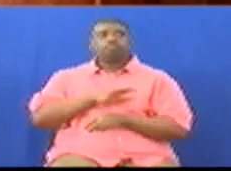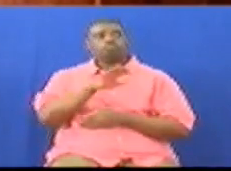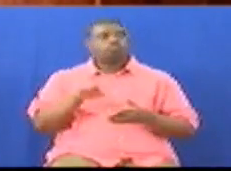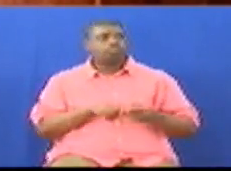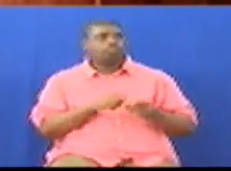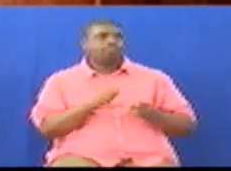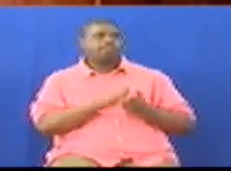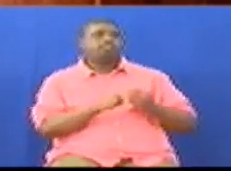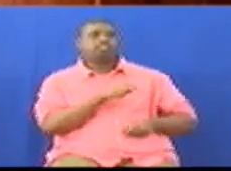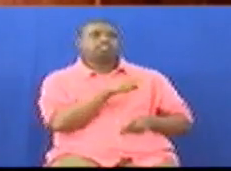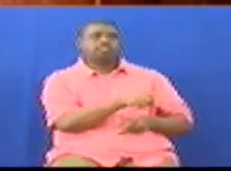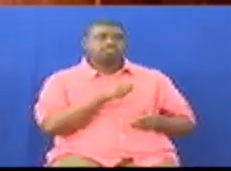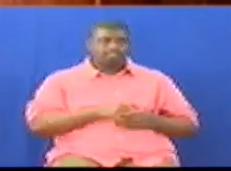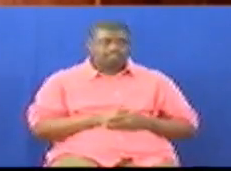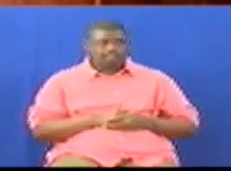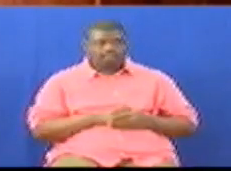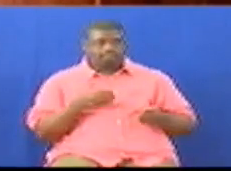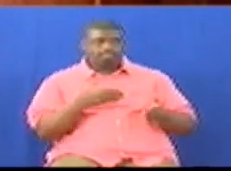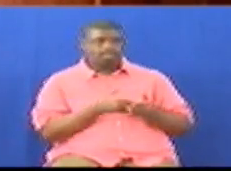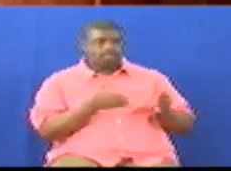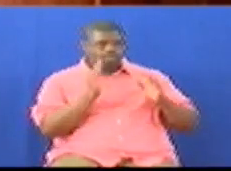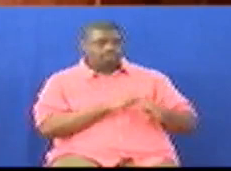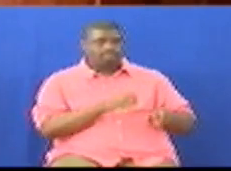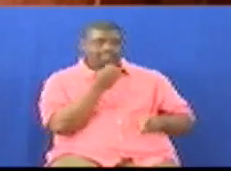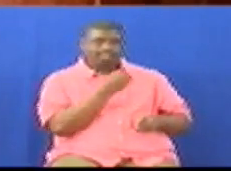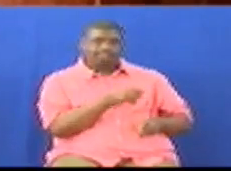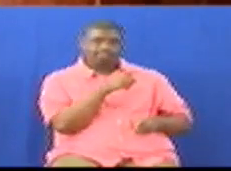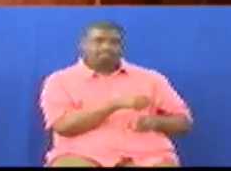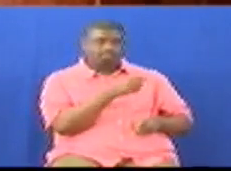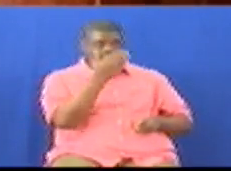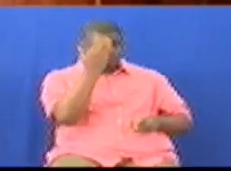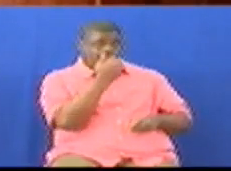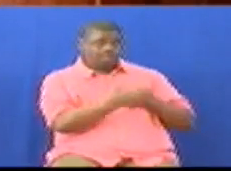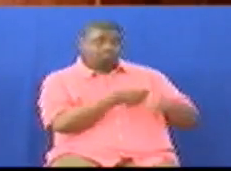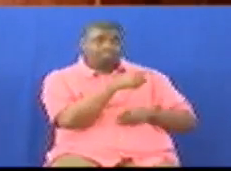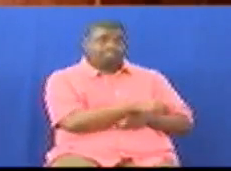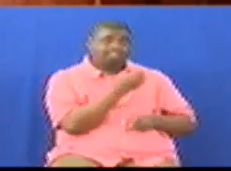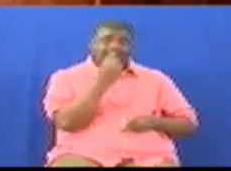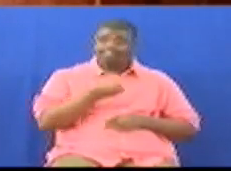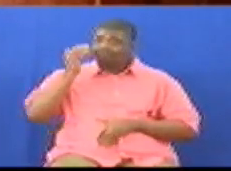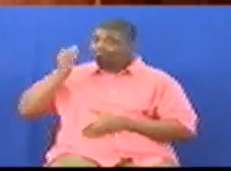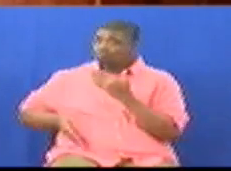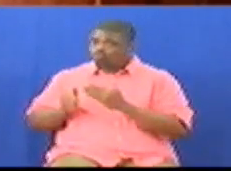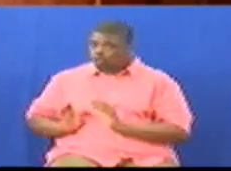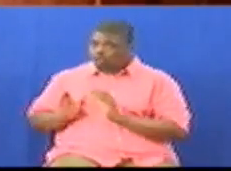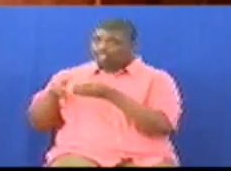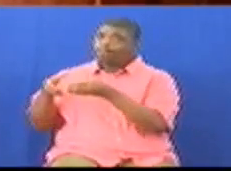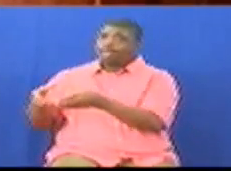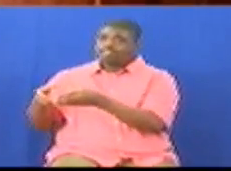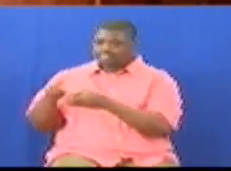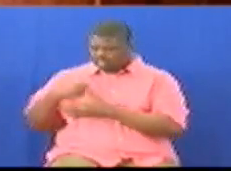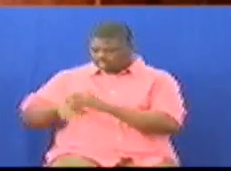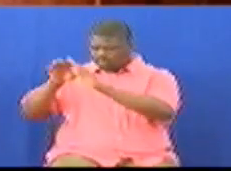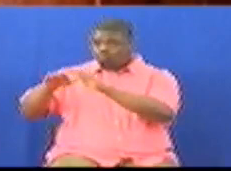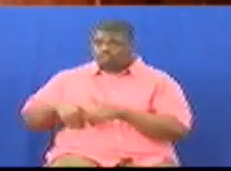ofisi hadi kukamilika kwa taarifa hii. Kwa kutambua kuwa hii ni taarifa ya mwisho ya kamati katika Bunge